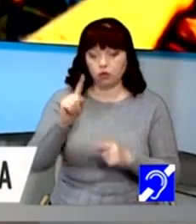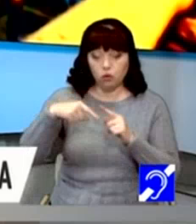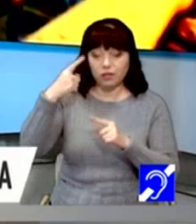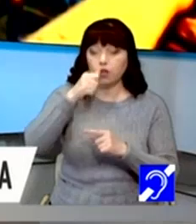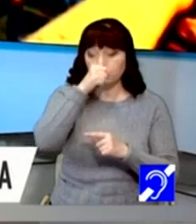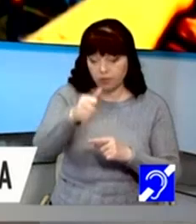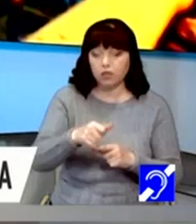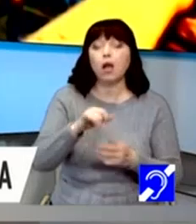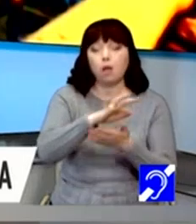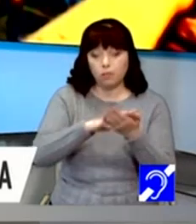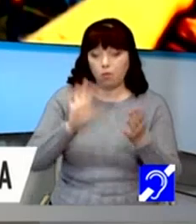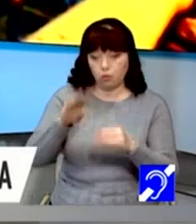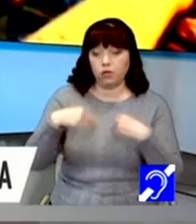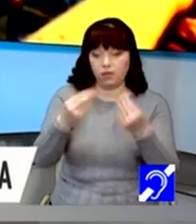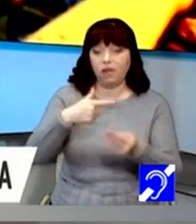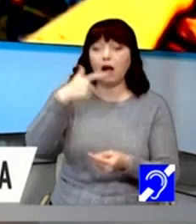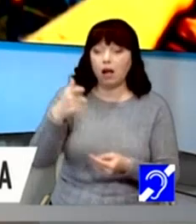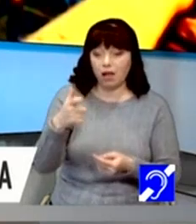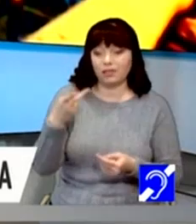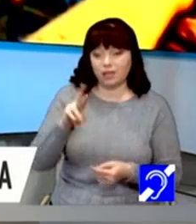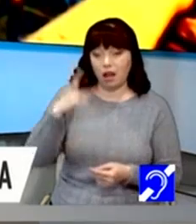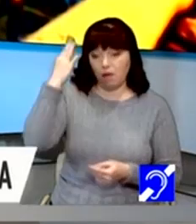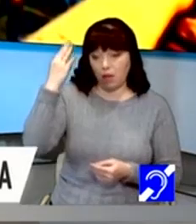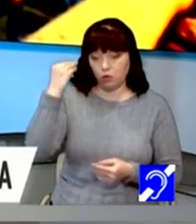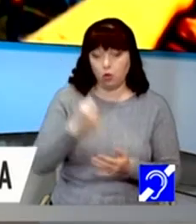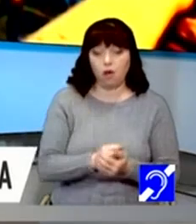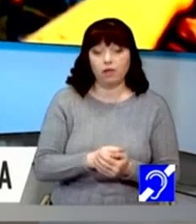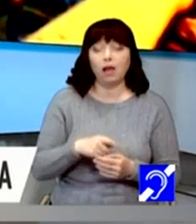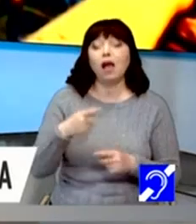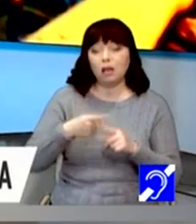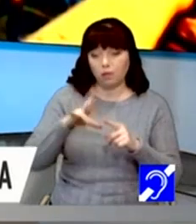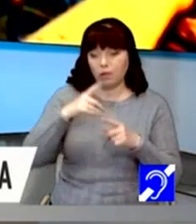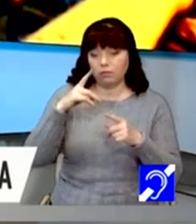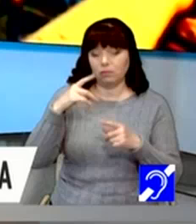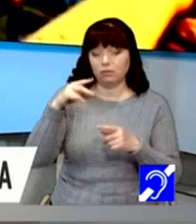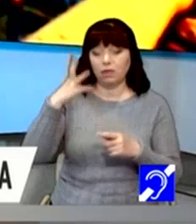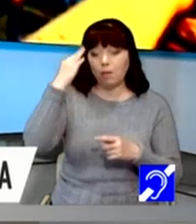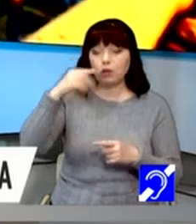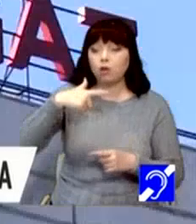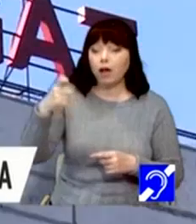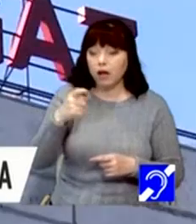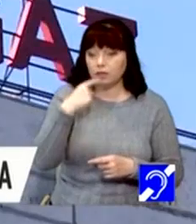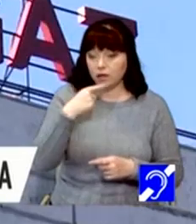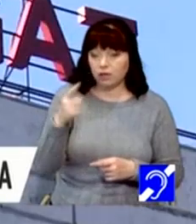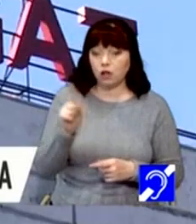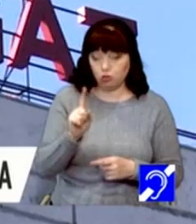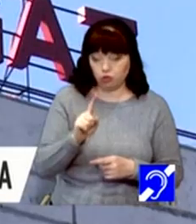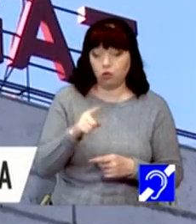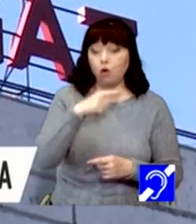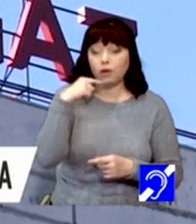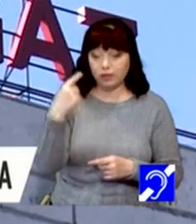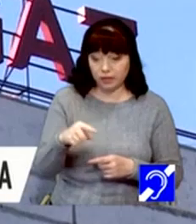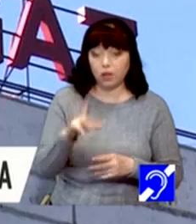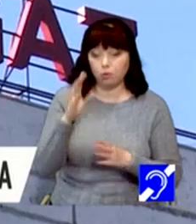va continua să livreze gaze naturale Republicii Moldova potrivit unui anunț al societății pe acțiuni moldovagaz furnizorul